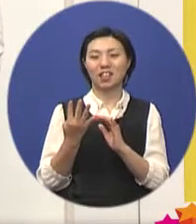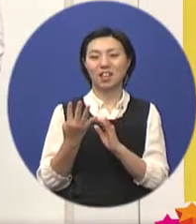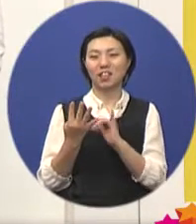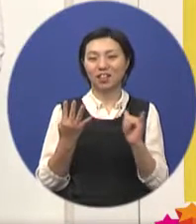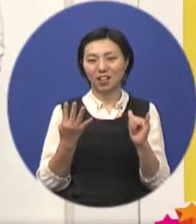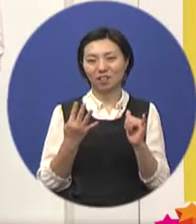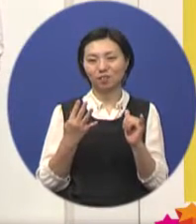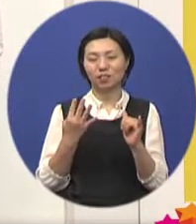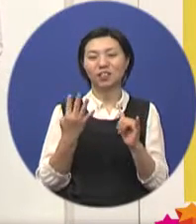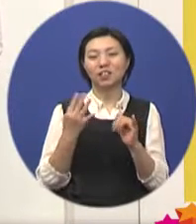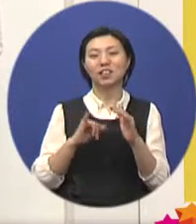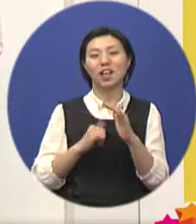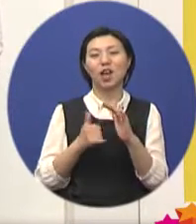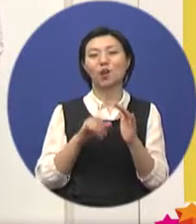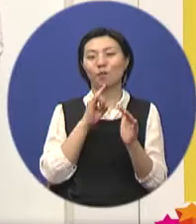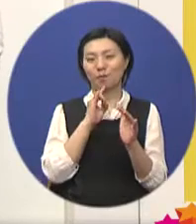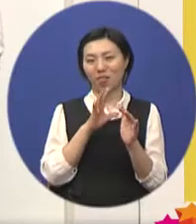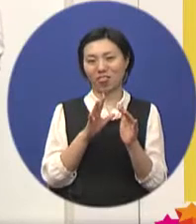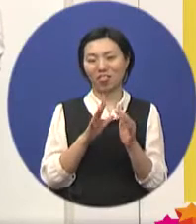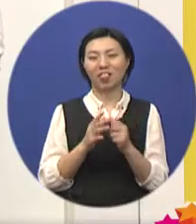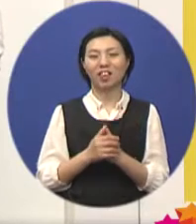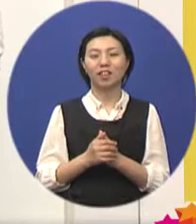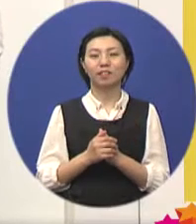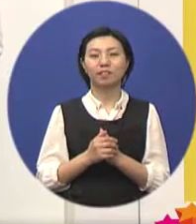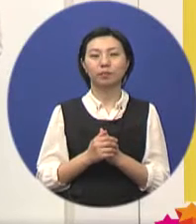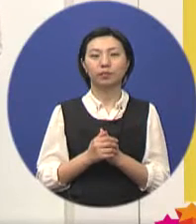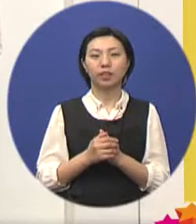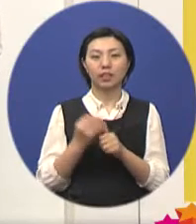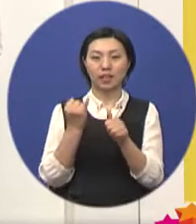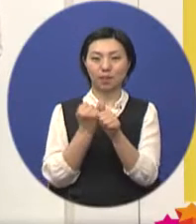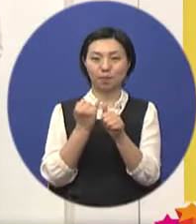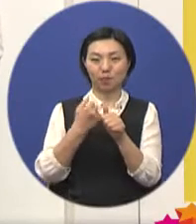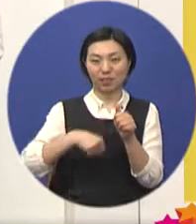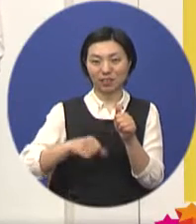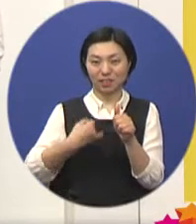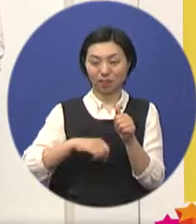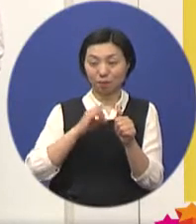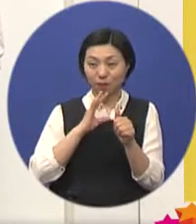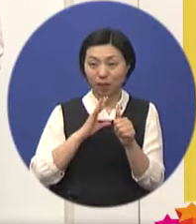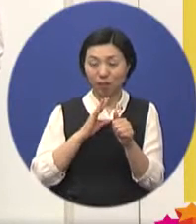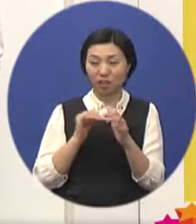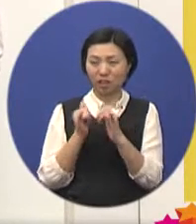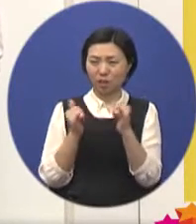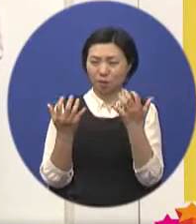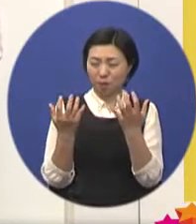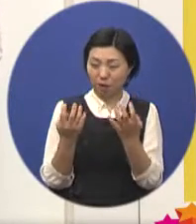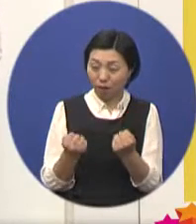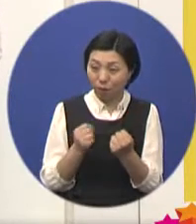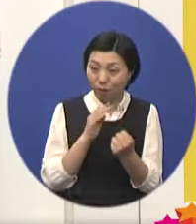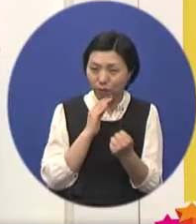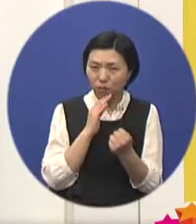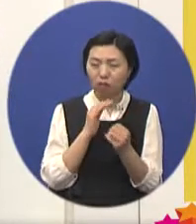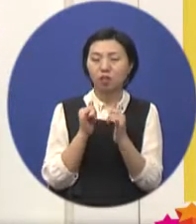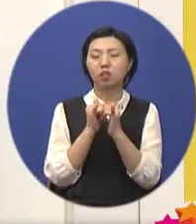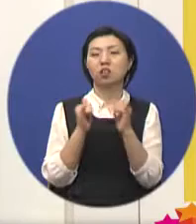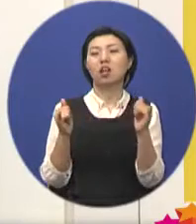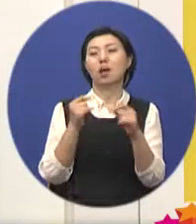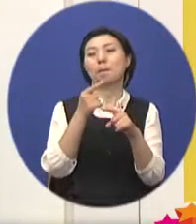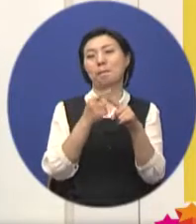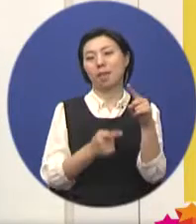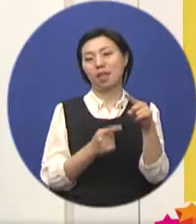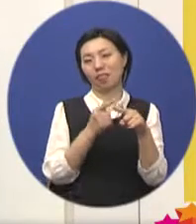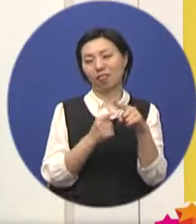아. 신랑하고. 네. 네. 네, 그랬구나. 아이고 네. 인산인해죠? 너무 많았어요. 대단하죠. 사람만